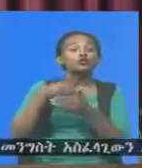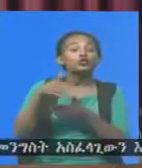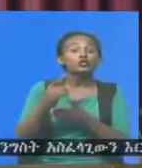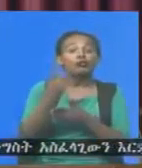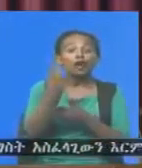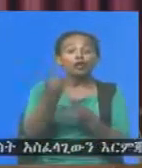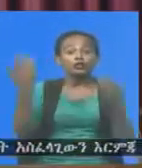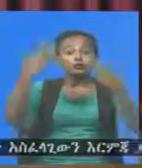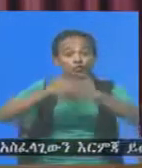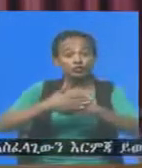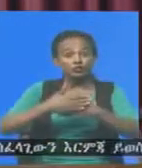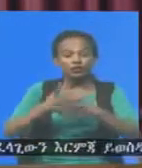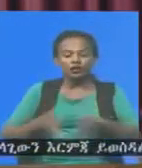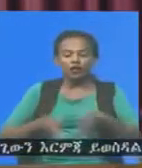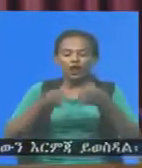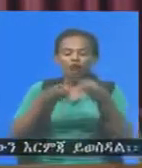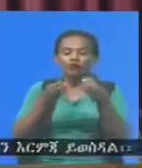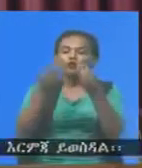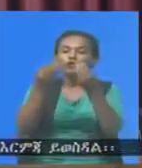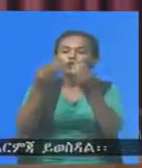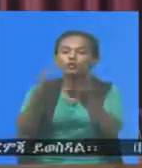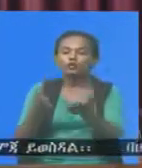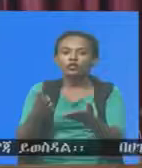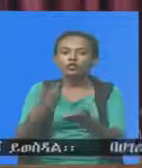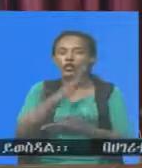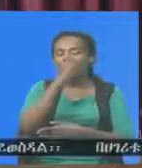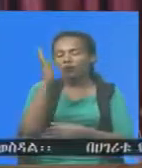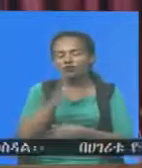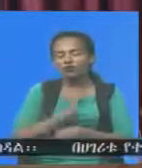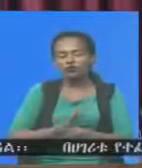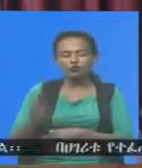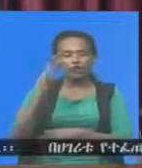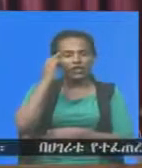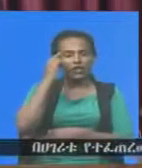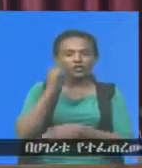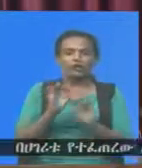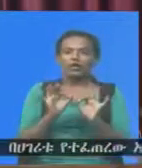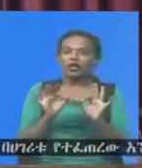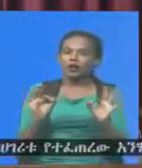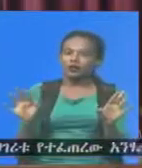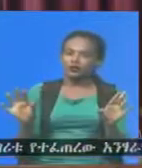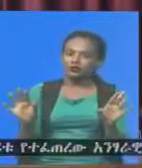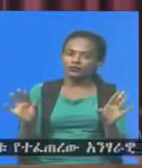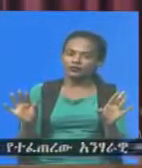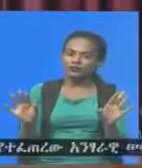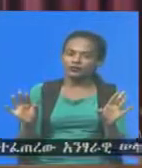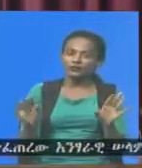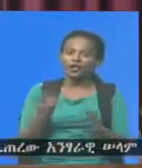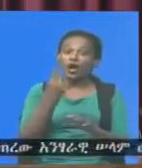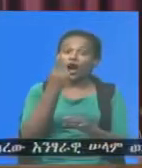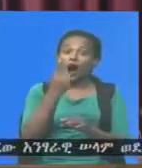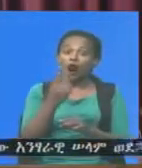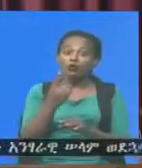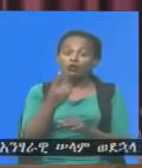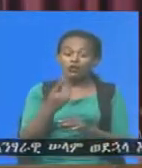ጀምበር ተላልፎ እንደሚሰጥ በፍጹም መታሰብ የለበትም አይደረግም። እንደሱ አሁን ያለው ማስቀጠልም አደጋ ነው።